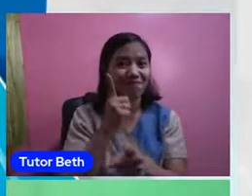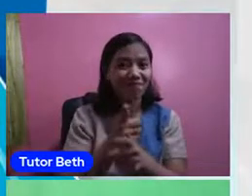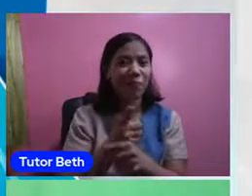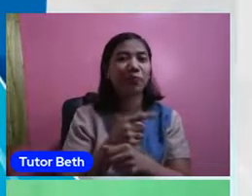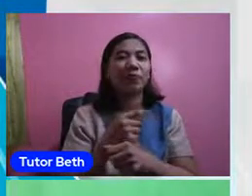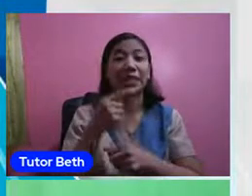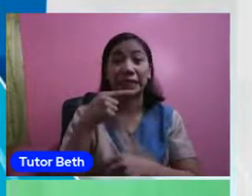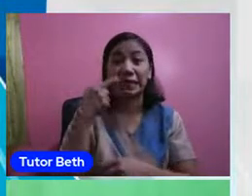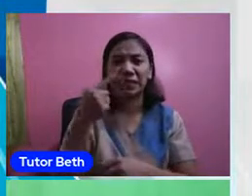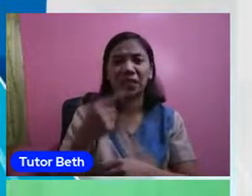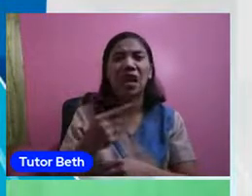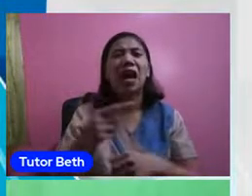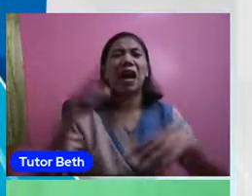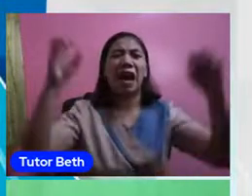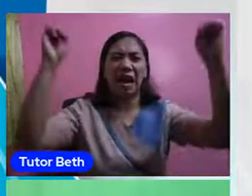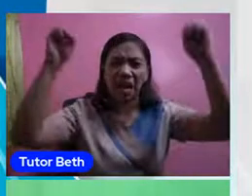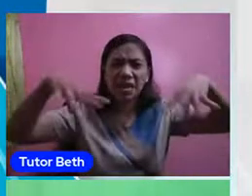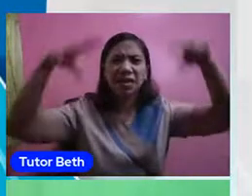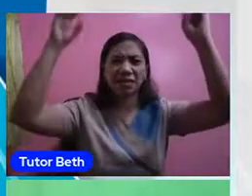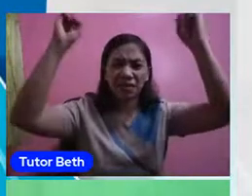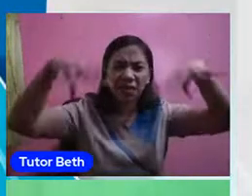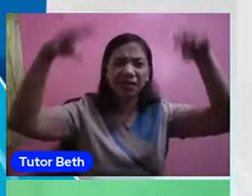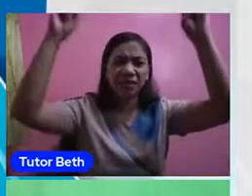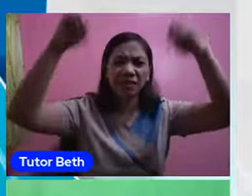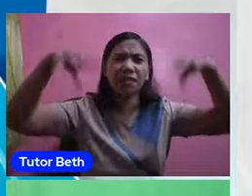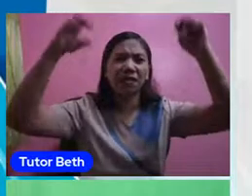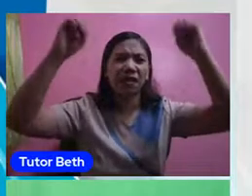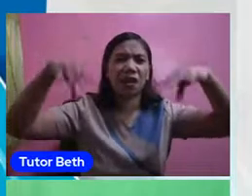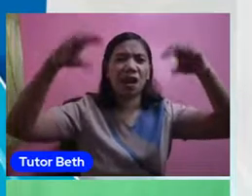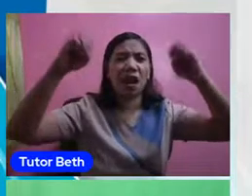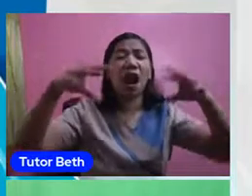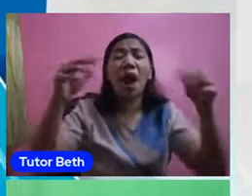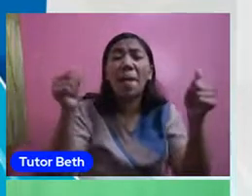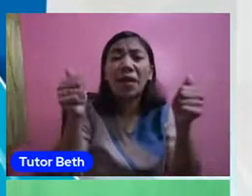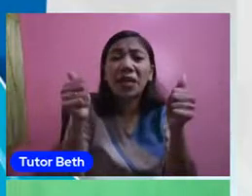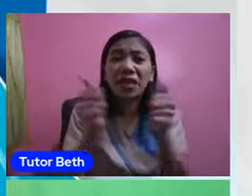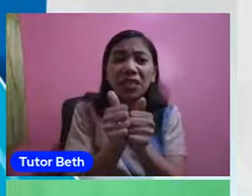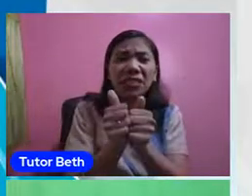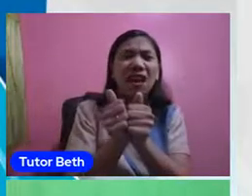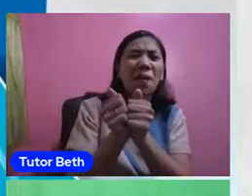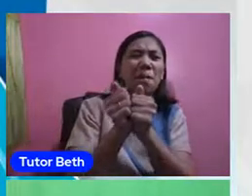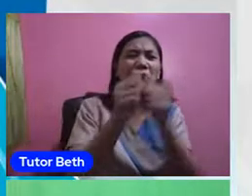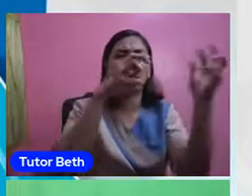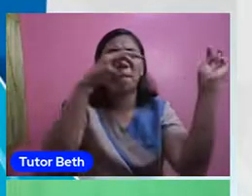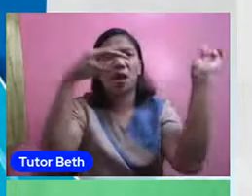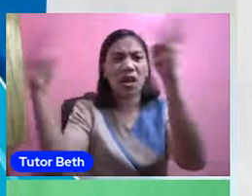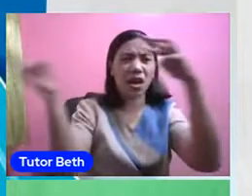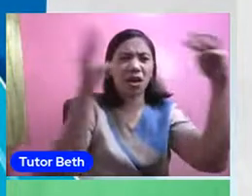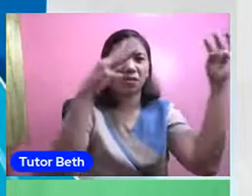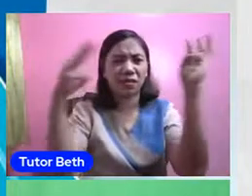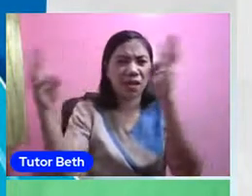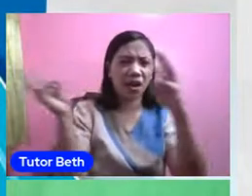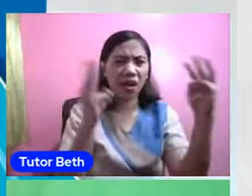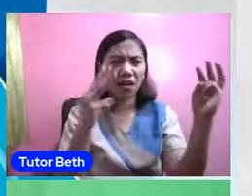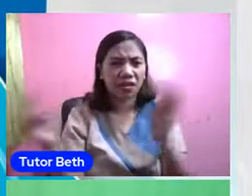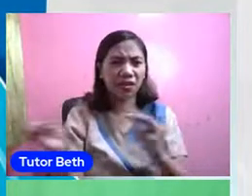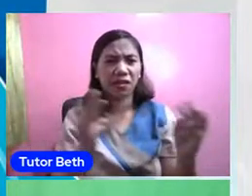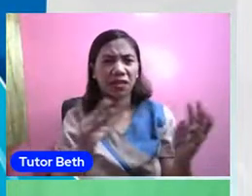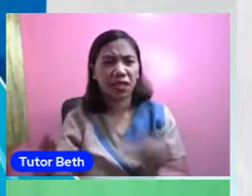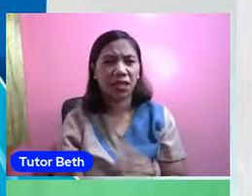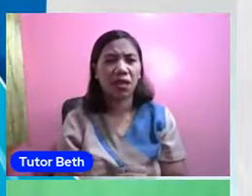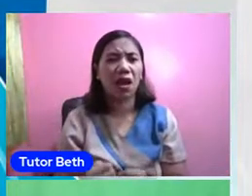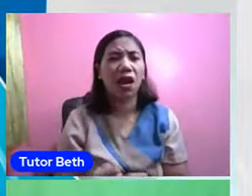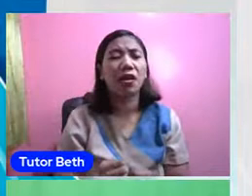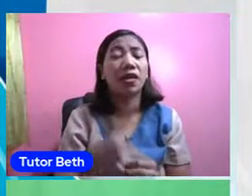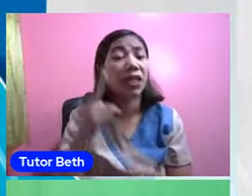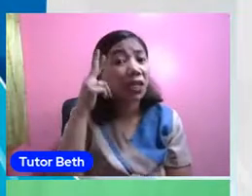yan yung kalakasan ng ulan na may kasamang malakas na hangin. Nagiging sanhiri